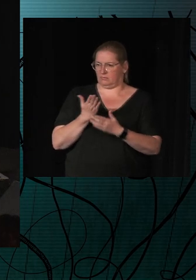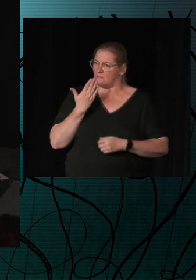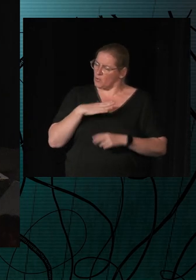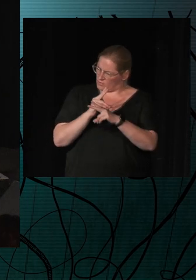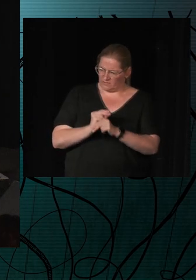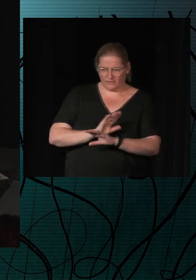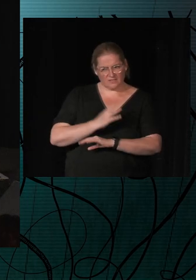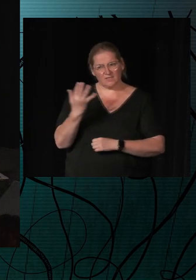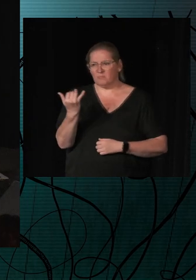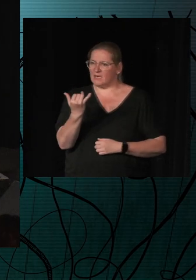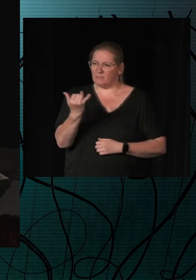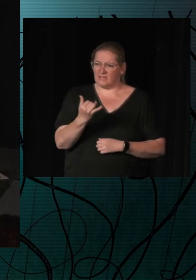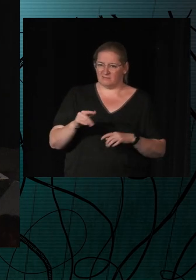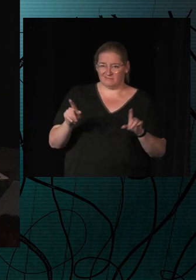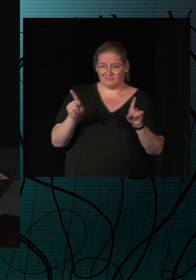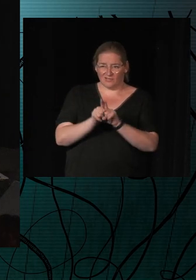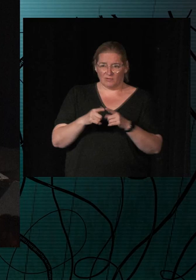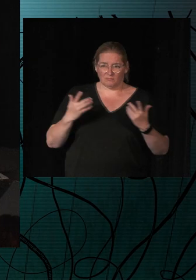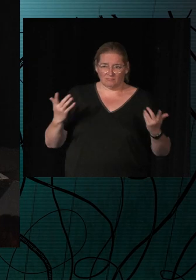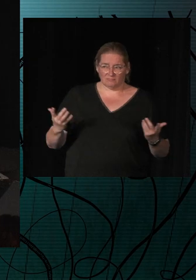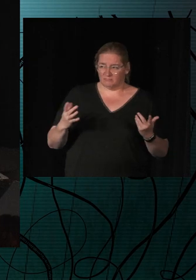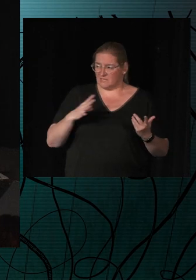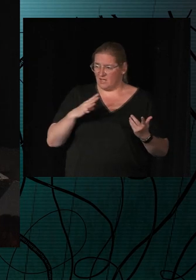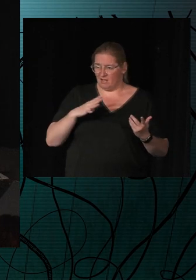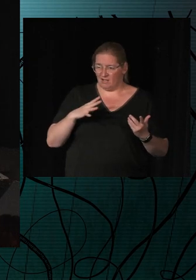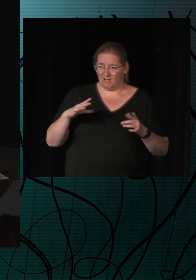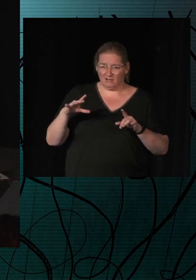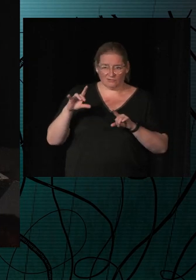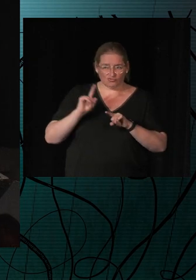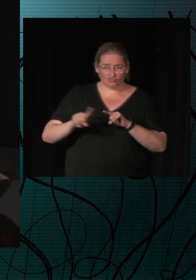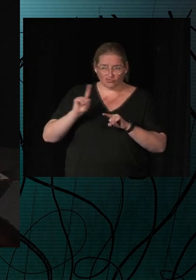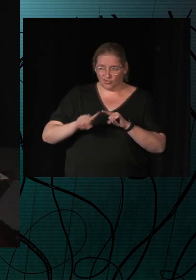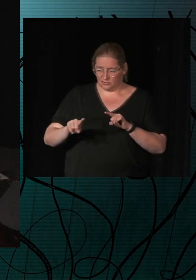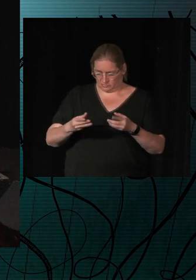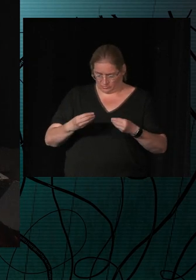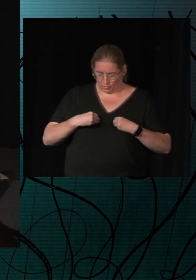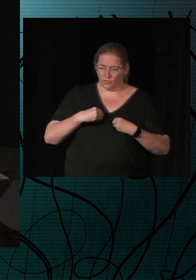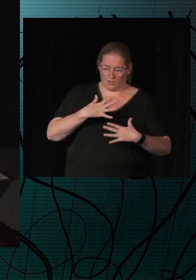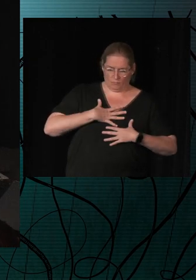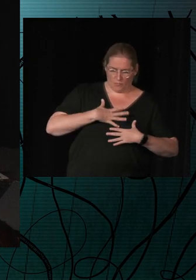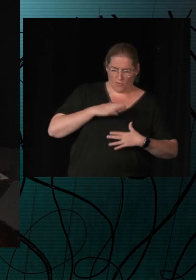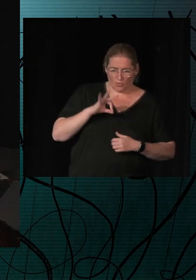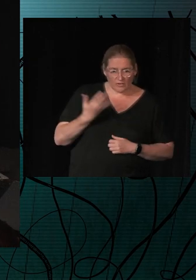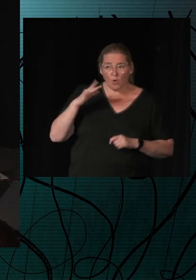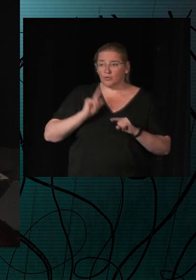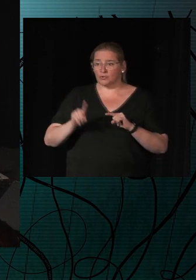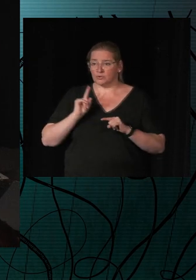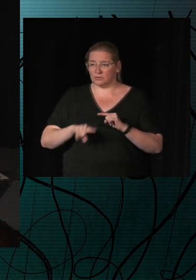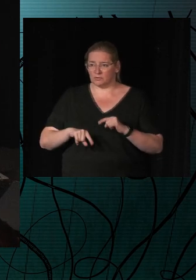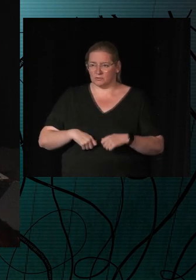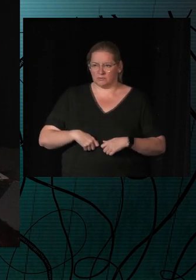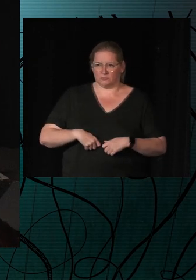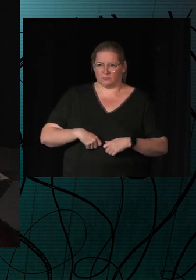juste line chien donc ça veut dire que il y a des trucs qui vont effectivement faire peur ou d'autres c'est plus le malaise d'autres c'est très drôle